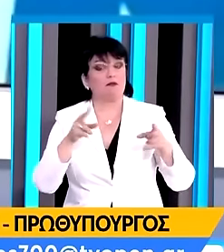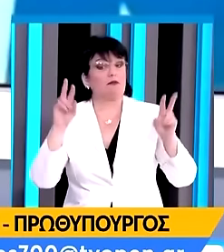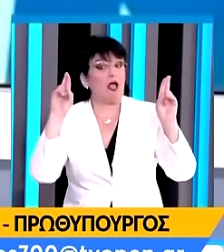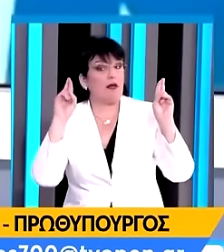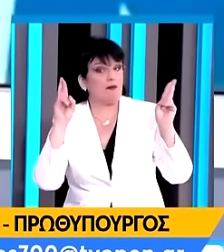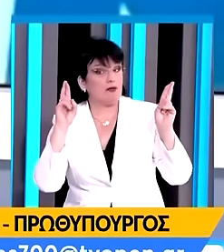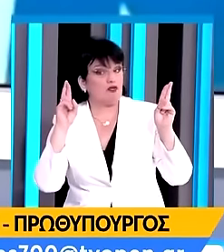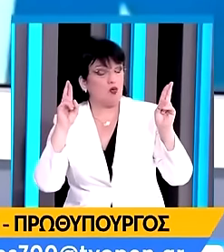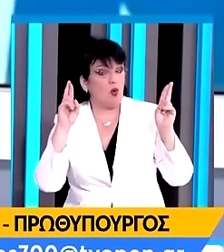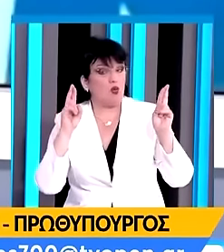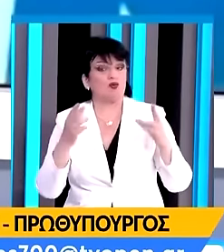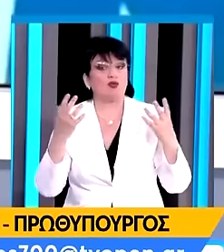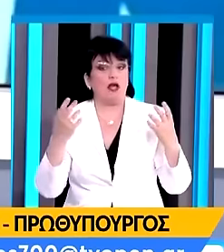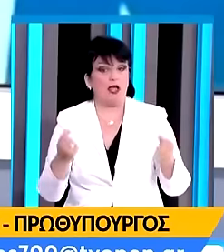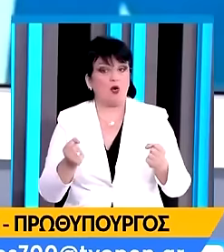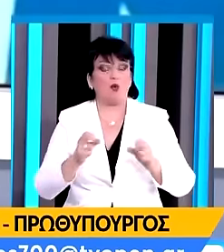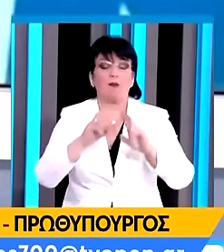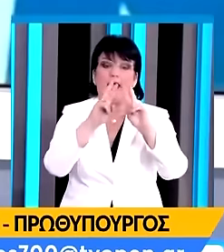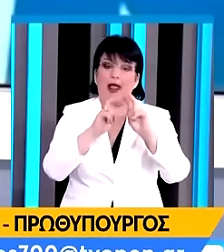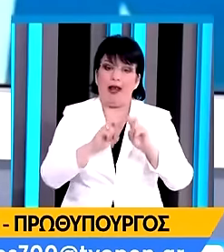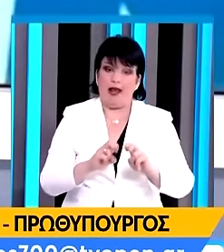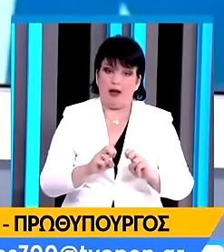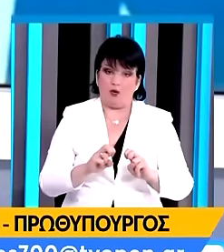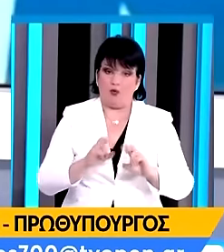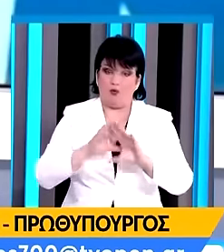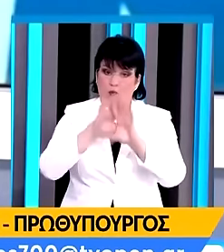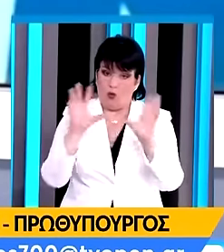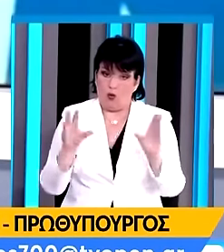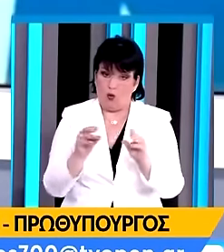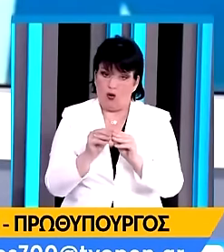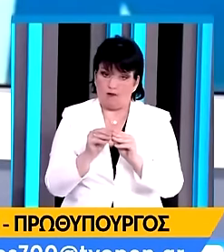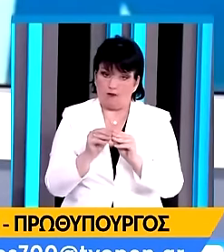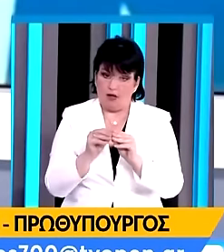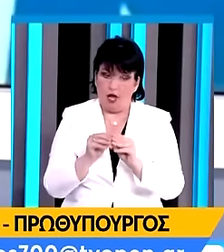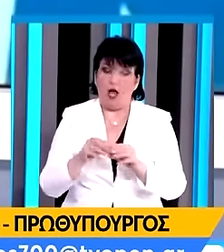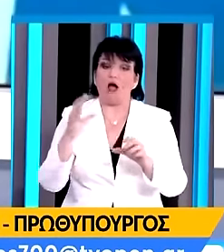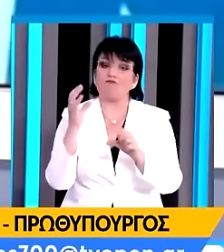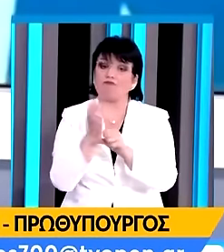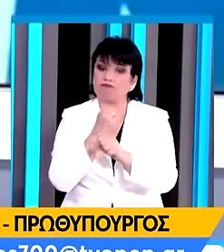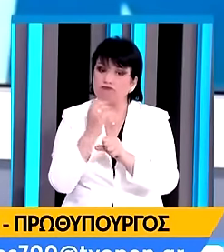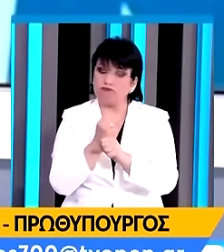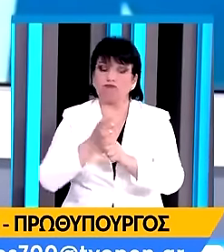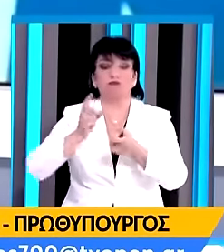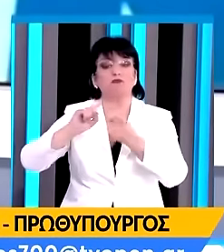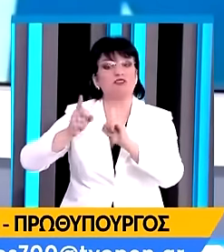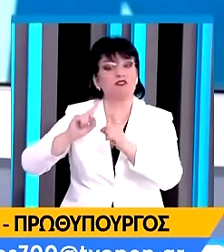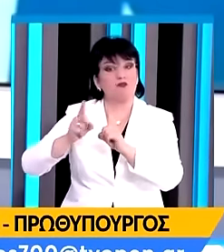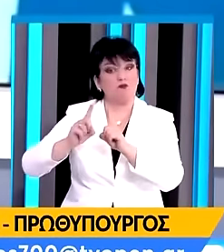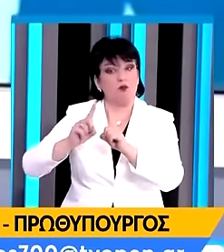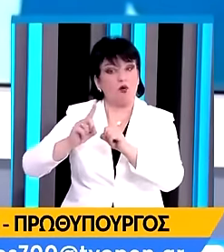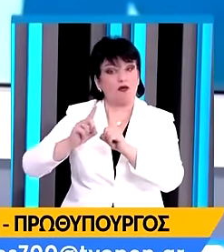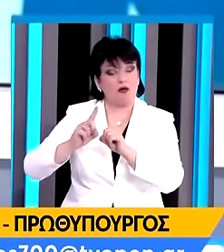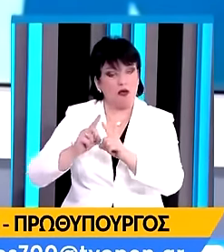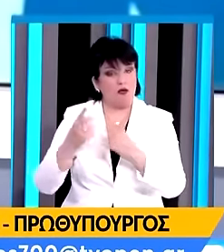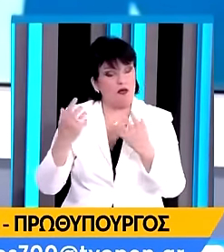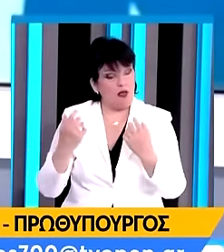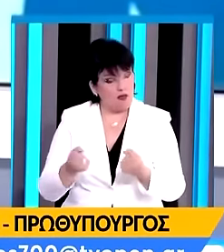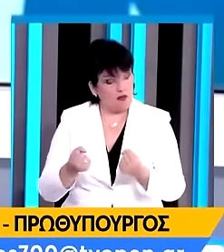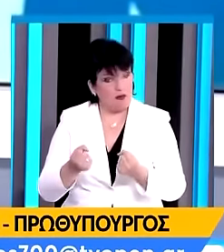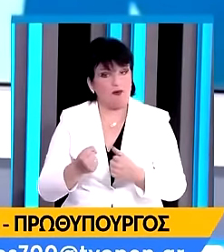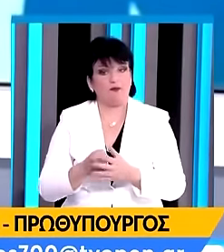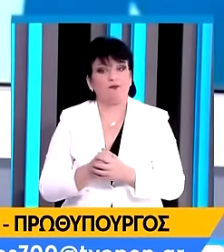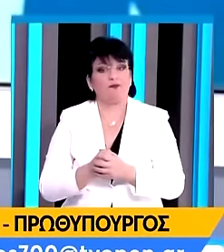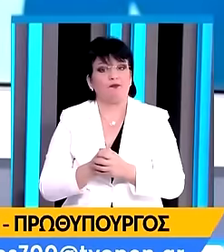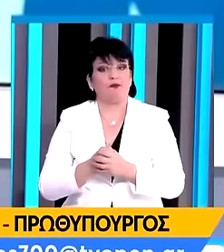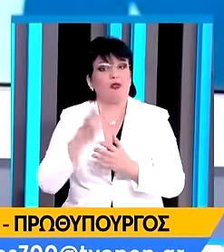αισιόδοξοι ότι ελέγχουμε πια το ζήτημα των παράνομων ορών. Έχουμε πετύχει μια πολύ σημαντική συμφωνία με τη γρήγορη βίζα στα νησιά. Δεν